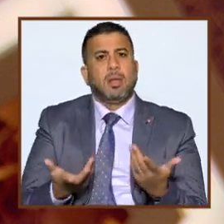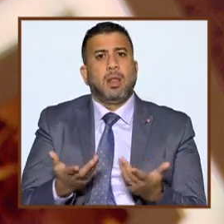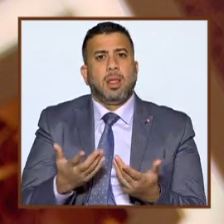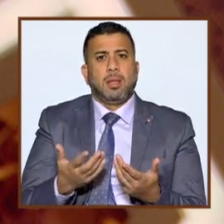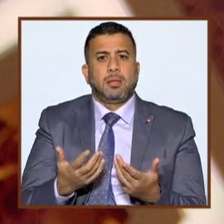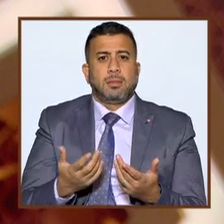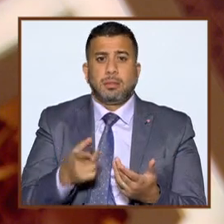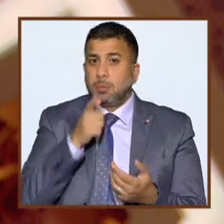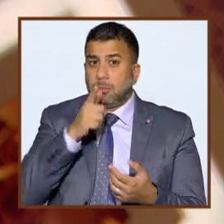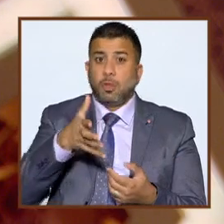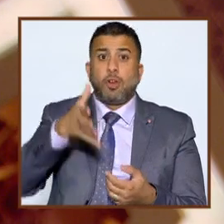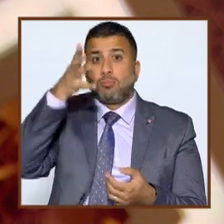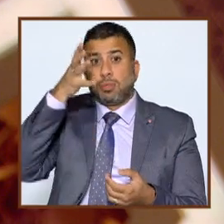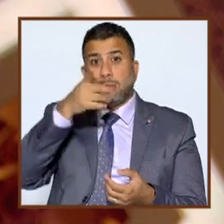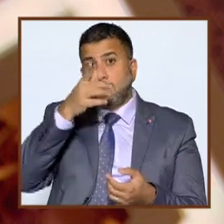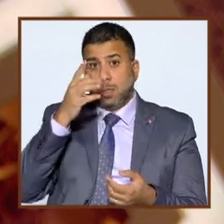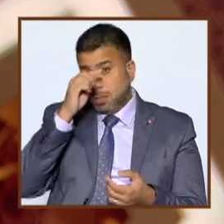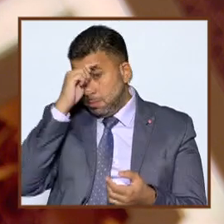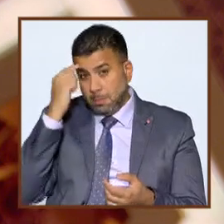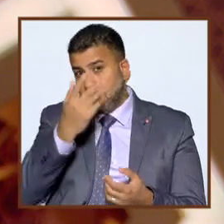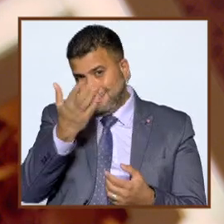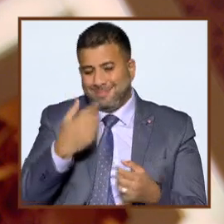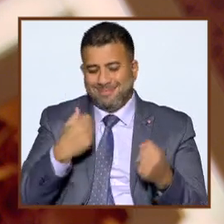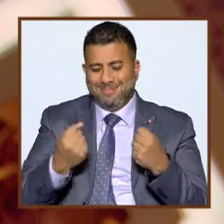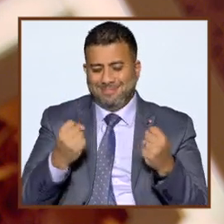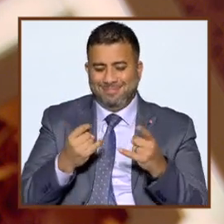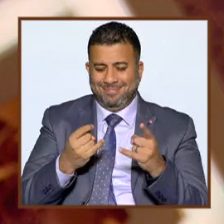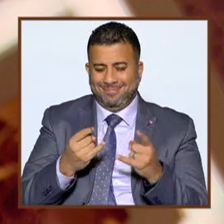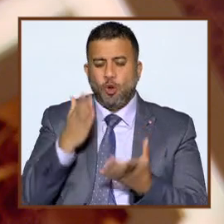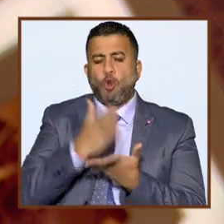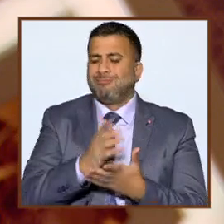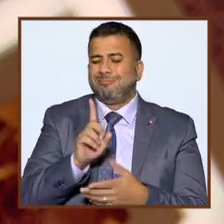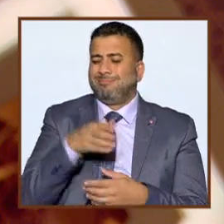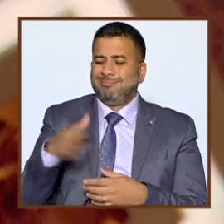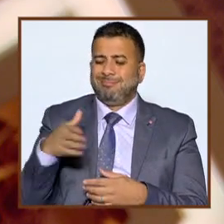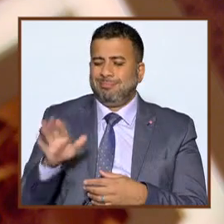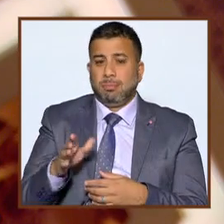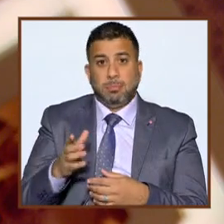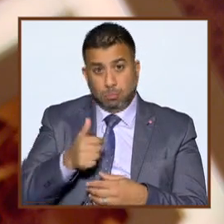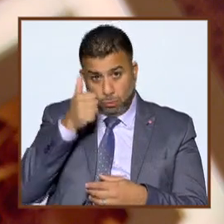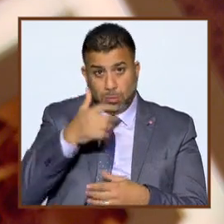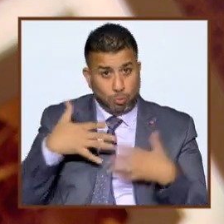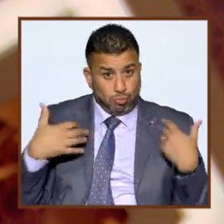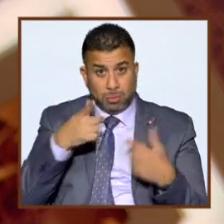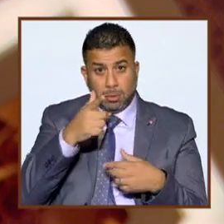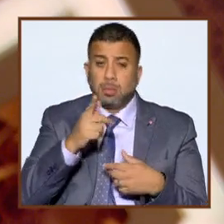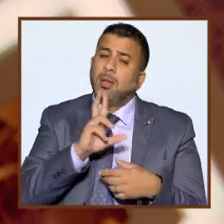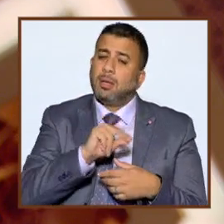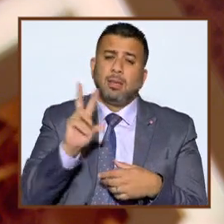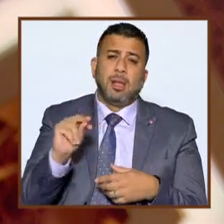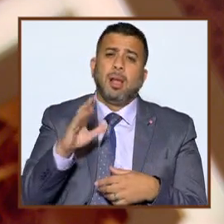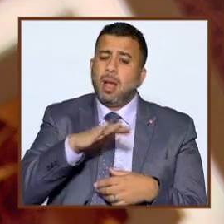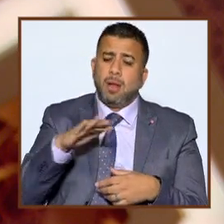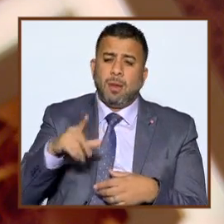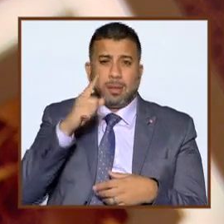مع رشدك وبلوغك وقدرتك على التصرف الشخصي؟ وهذا طفل صغير، فأنصحك بأن لا